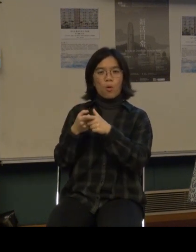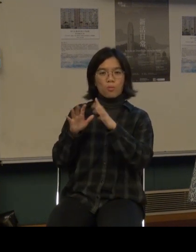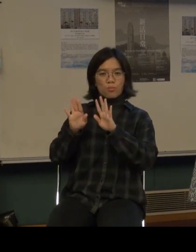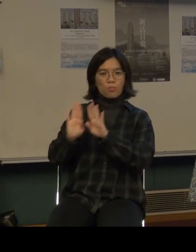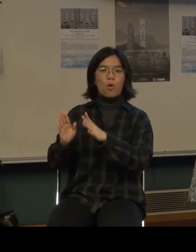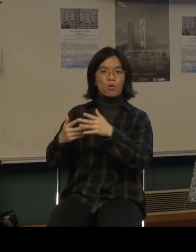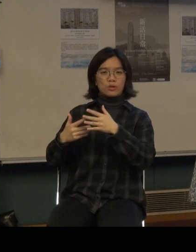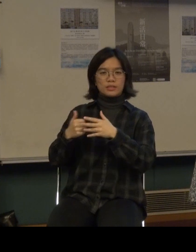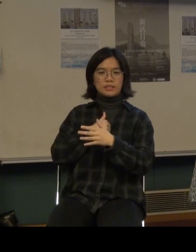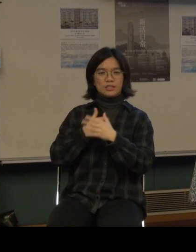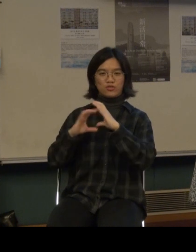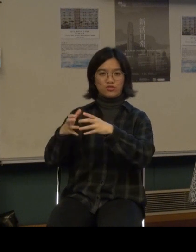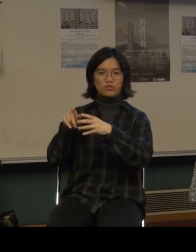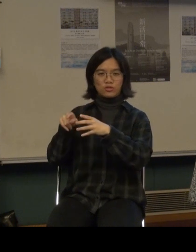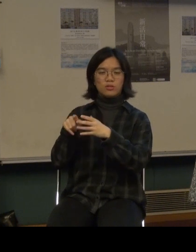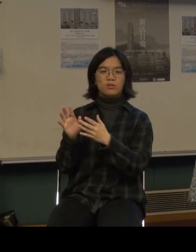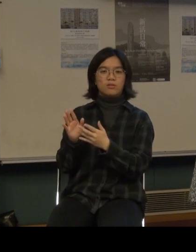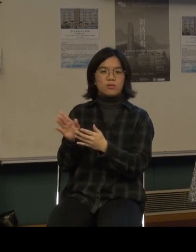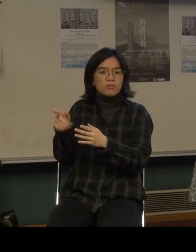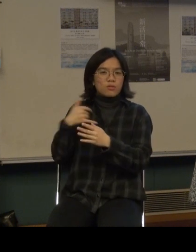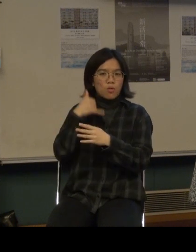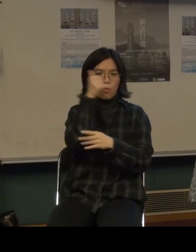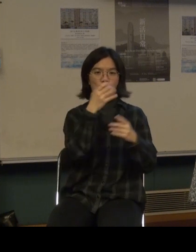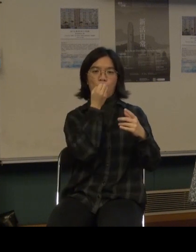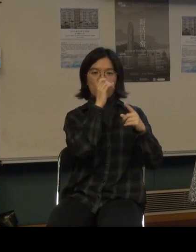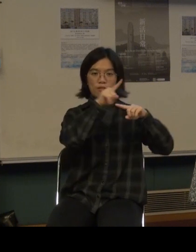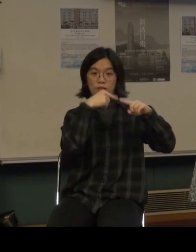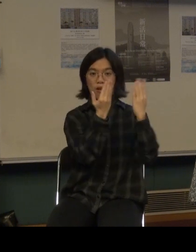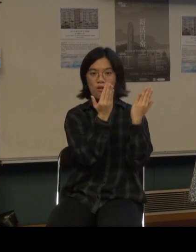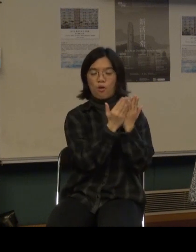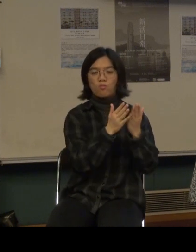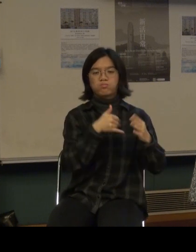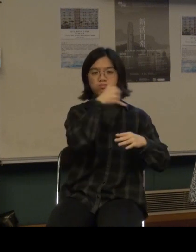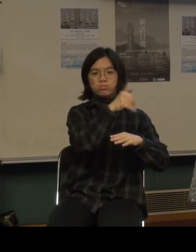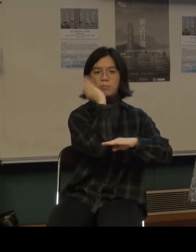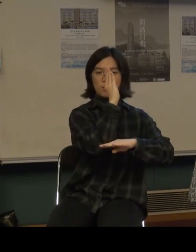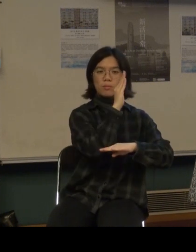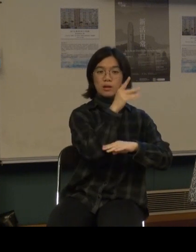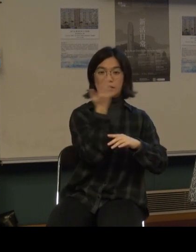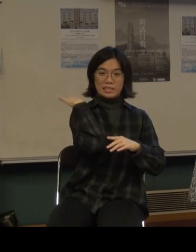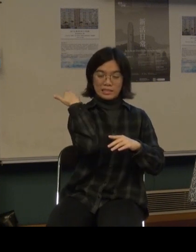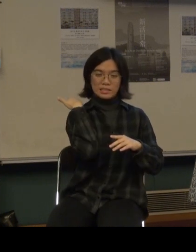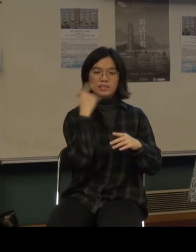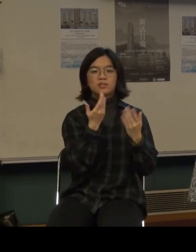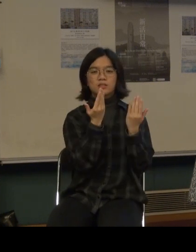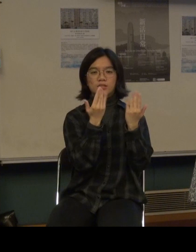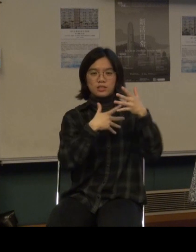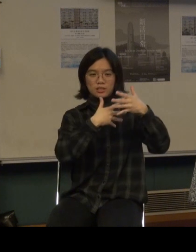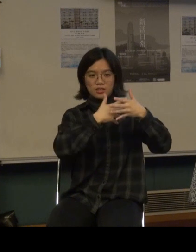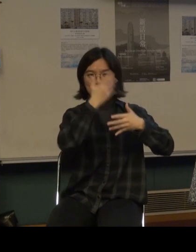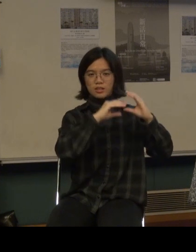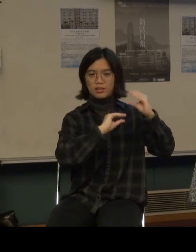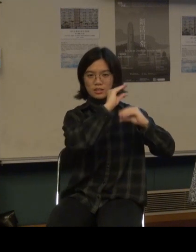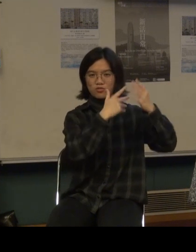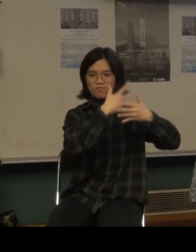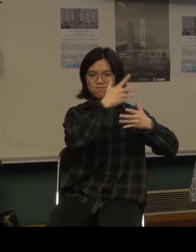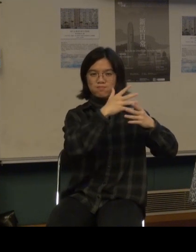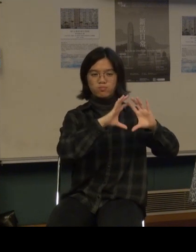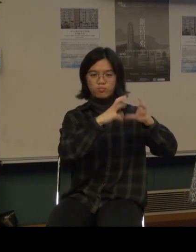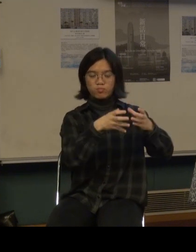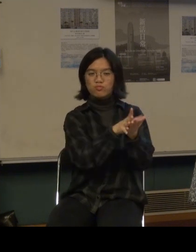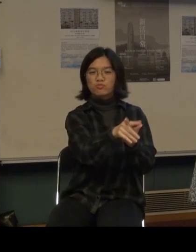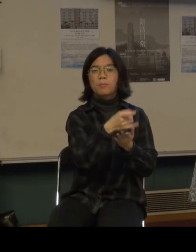香港大學度俾咗一個講座。當時香港大學就還未有建築系，即是未有建築的學生，所以他講座的對象